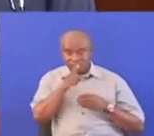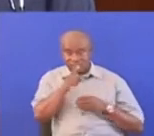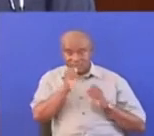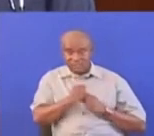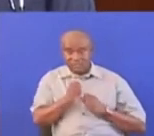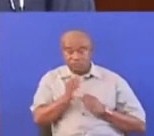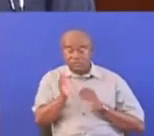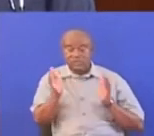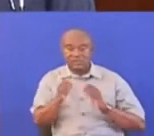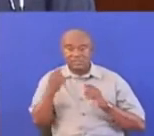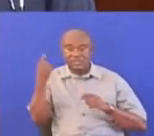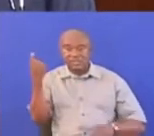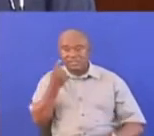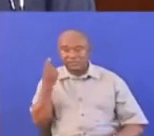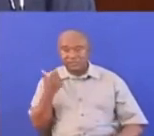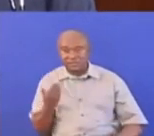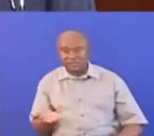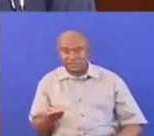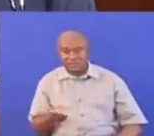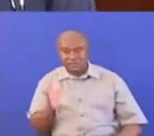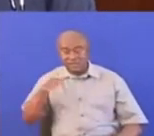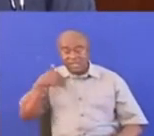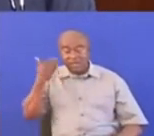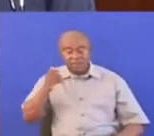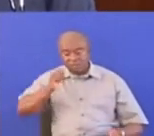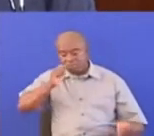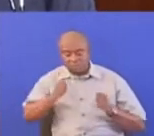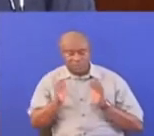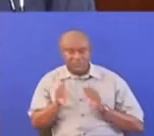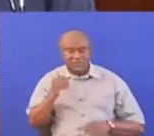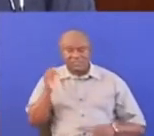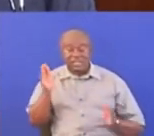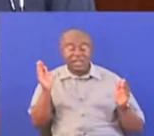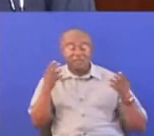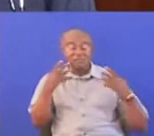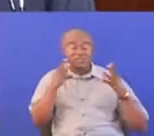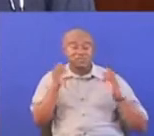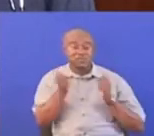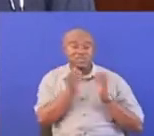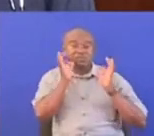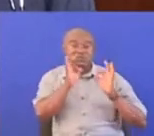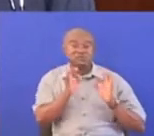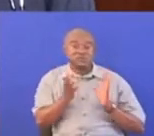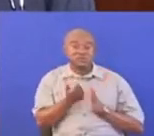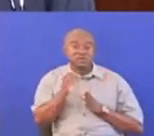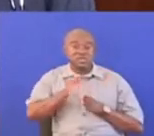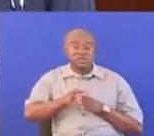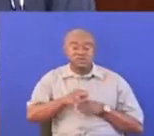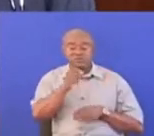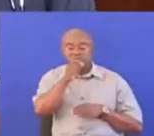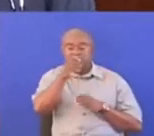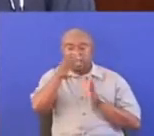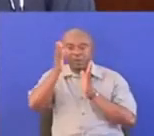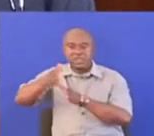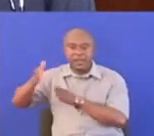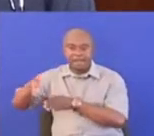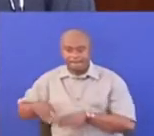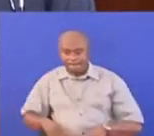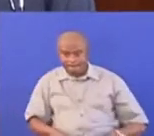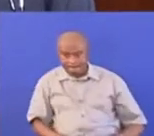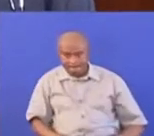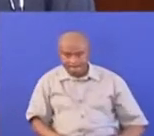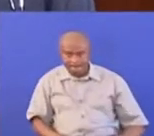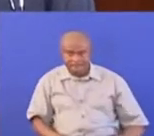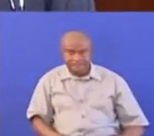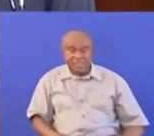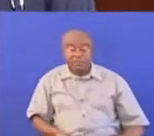liende kuwa hifadhi ya taifa, na hata baadaye kurudi kuwa hifadhi ya misitu ni jambo jema kwa sababu ya matumizi ya binadamu. Lakini Mheshimiwa